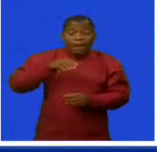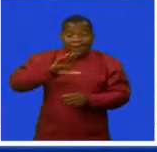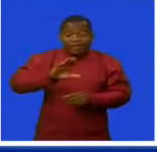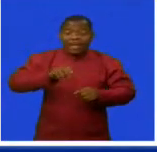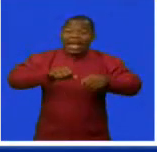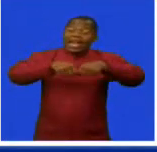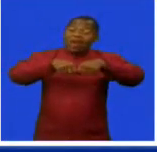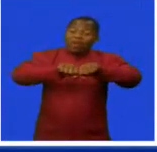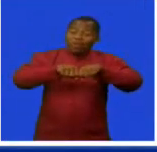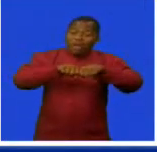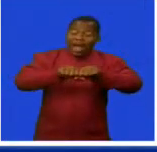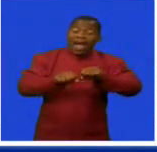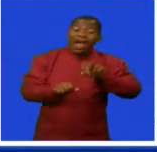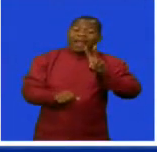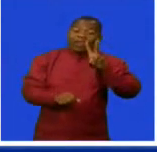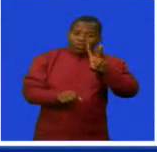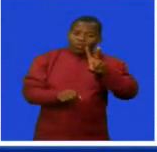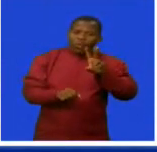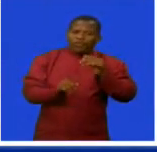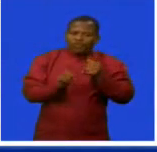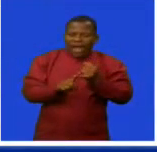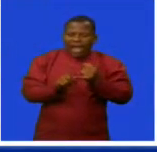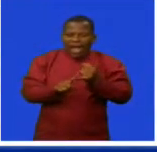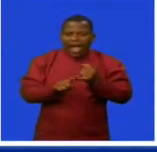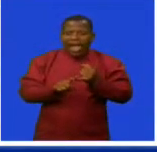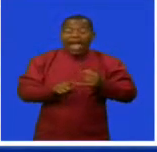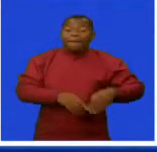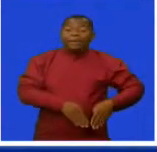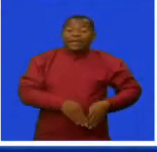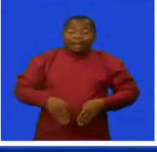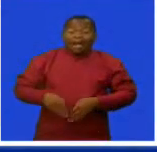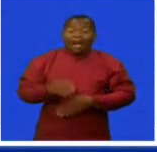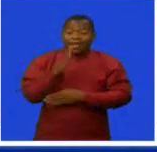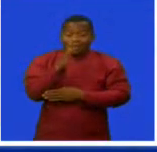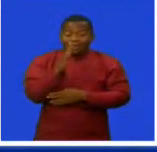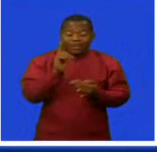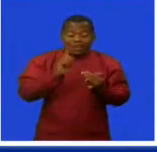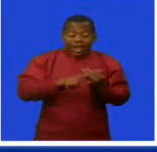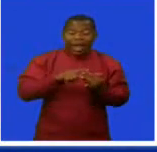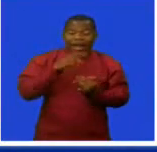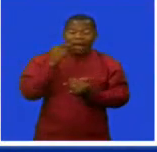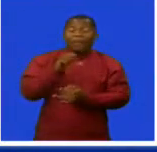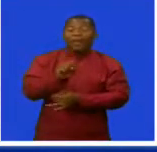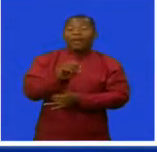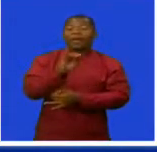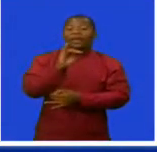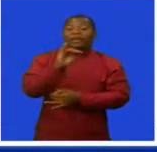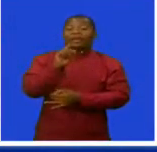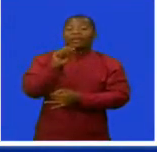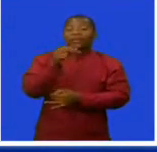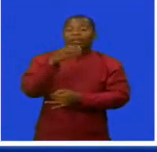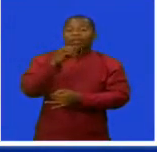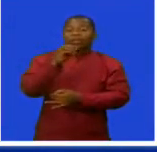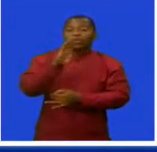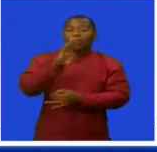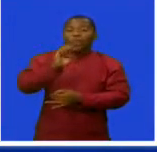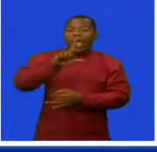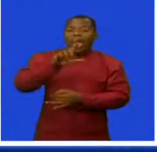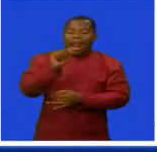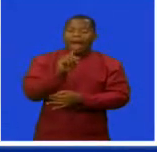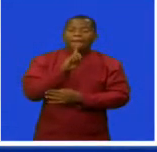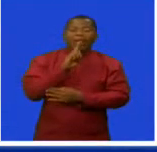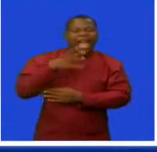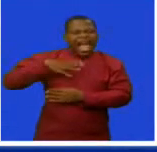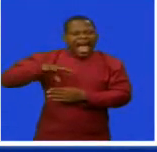letisiphothile inkundla kahlathi niyasesithobelweni, but we're still looking forward ukuthi siye nakulamanye amadolobha sifike sifundise khona ngamadats